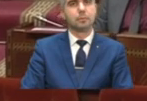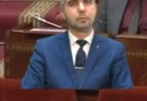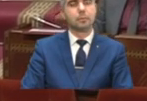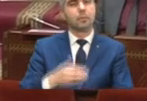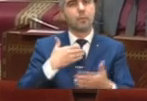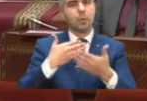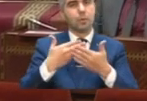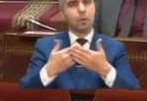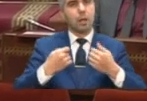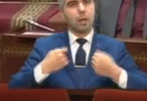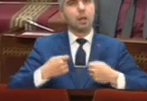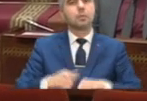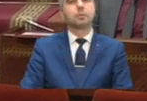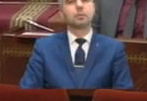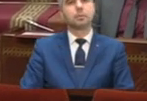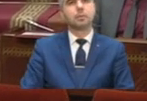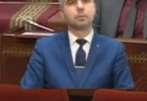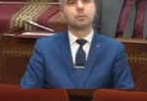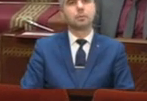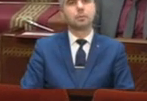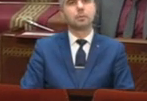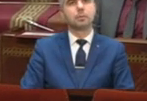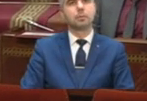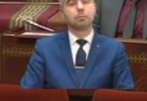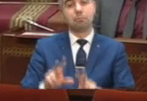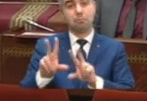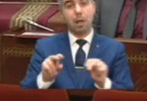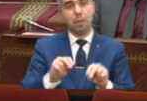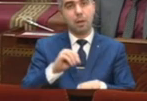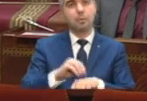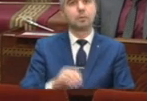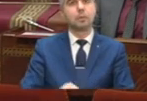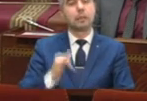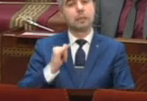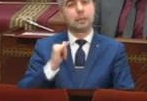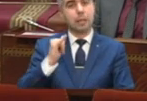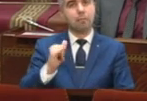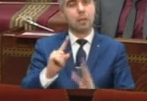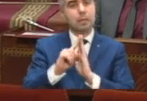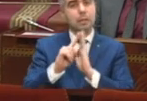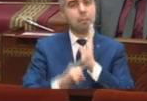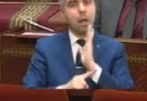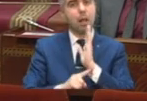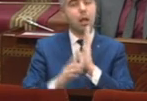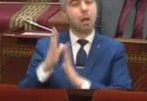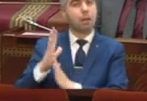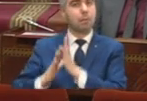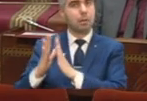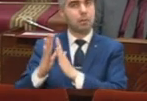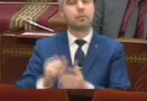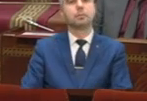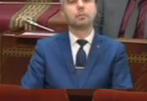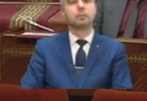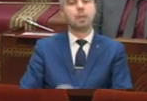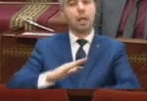شكرا السيدة الرئيسة. في نفس السياق وقد نبهنا لذلك في الأسبوع المنصرم يجب